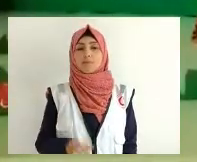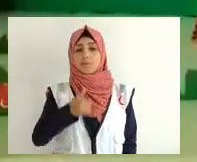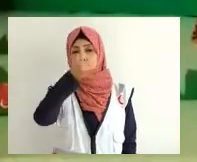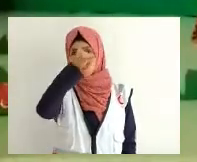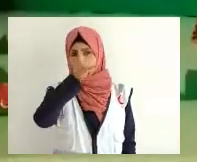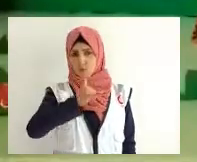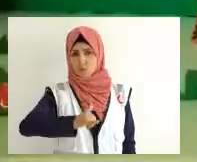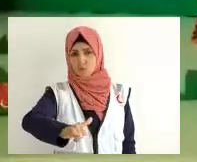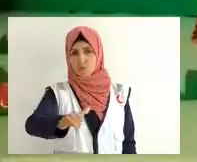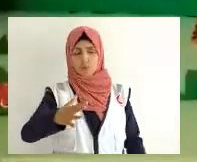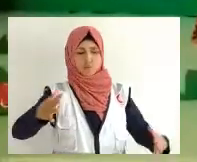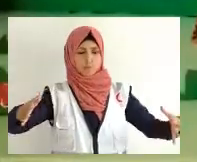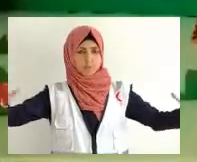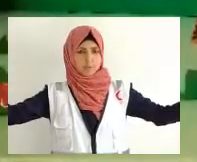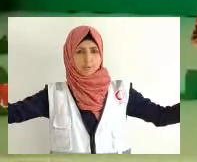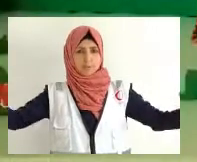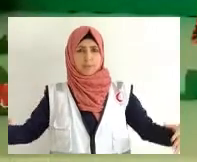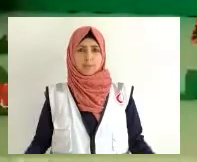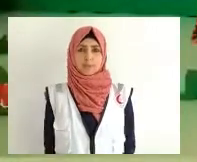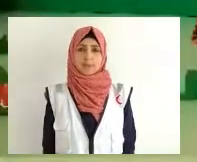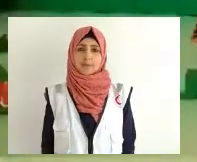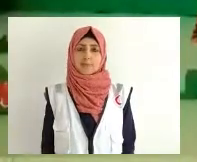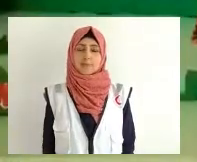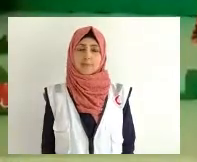والفيل الضخم